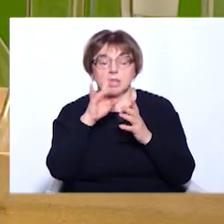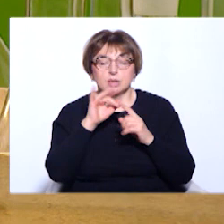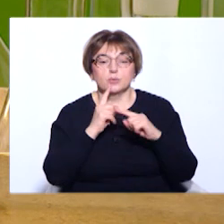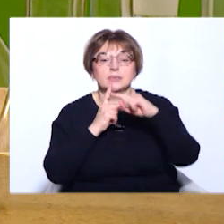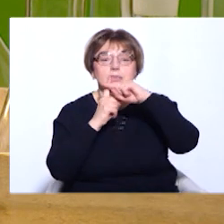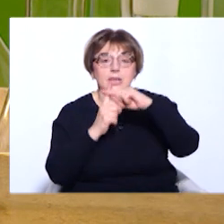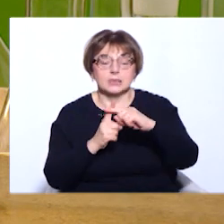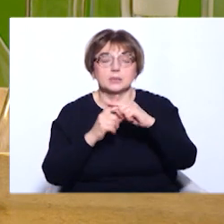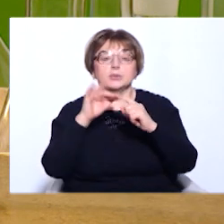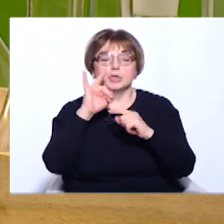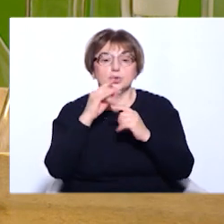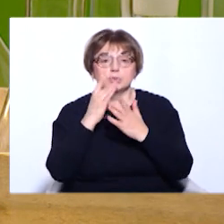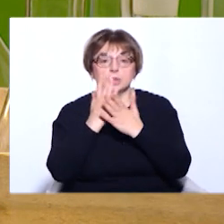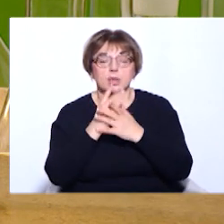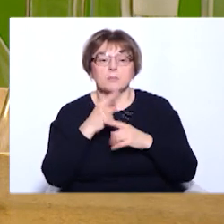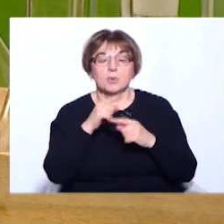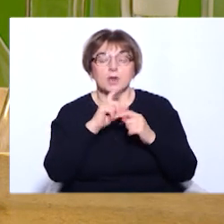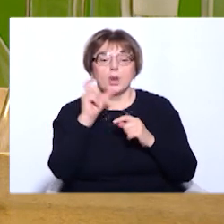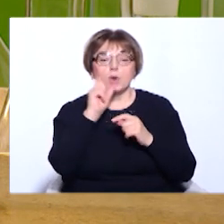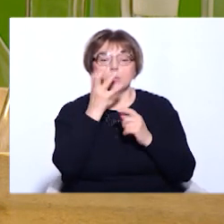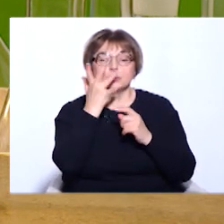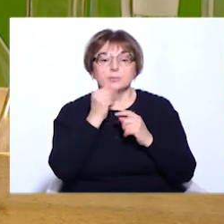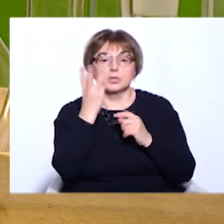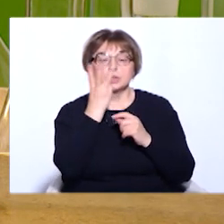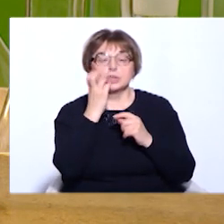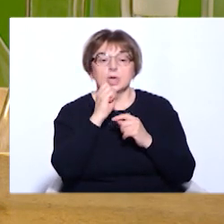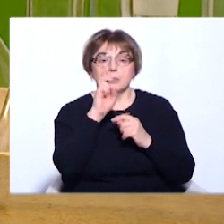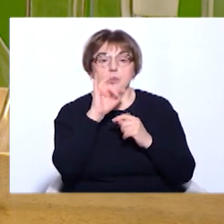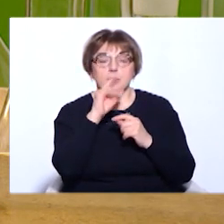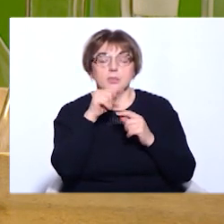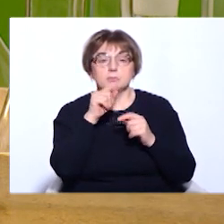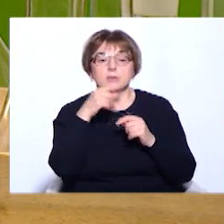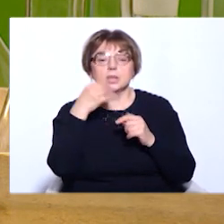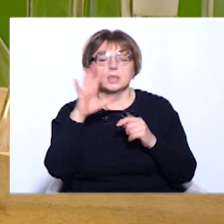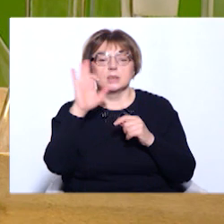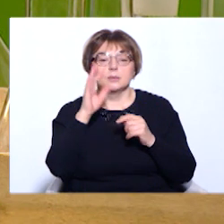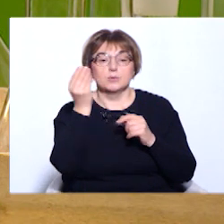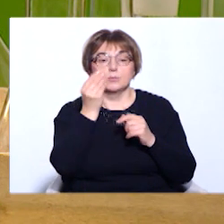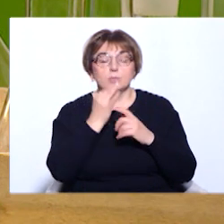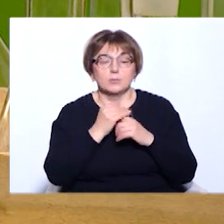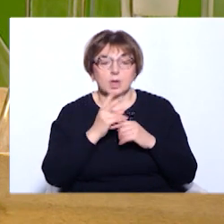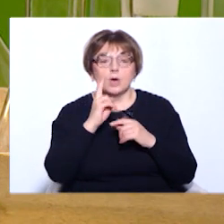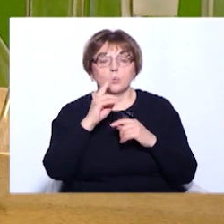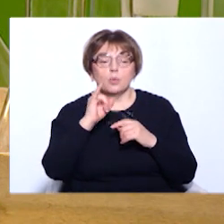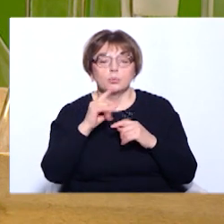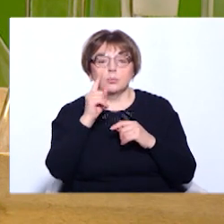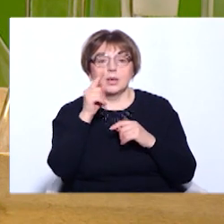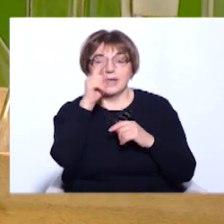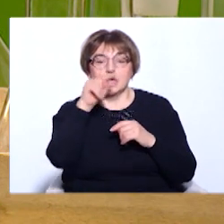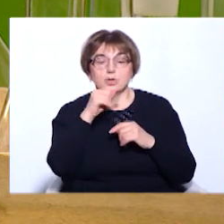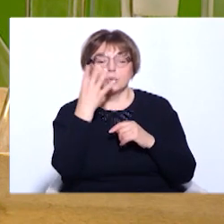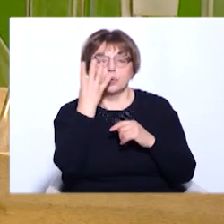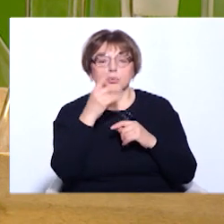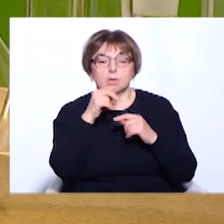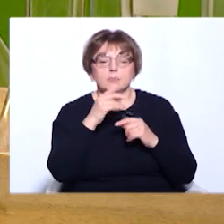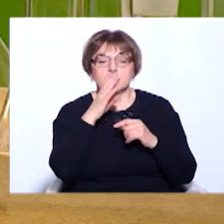იონს. ჩვენ გვაქვს შაბიამანი, რომლის ფორმულაა Cu+SO4, დაკრისტალებული 5 მოლეკულა